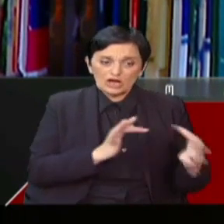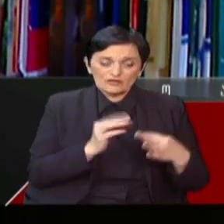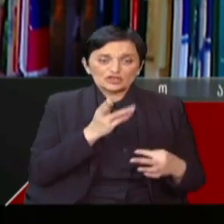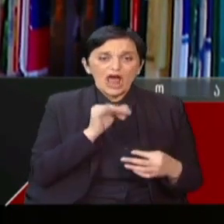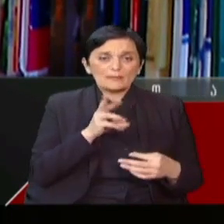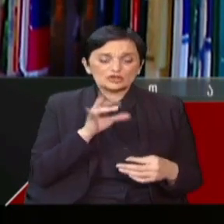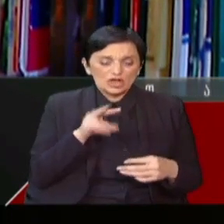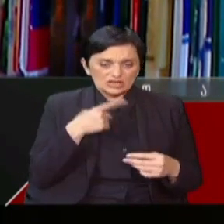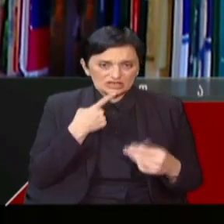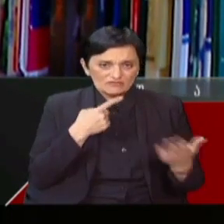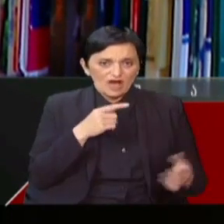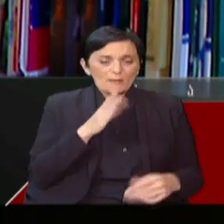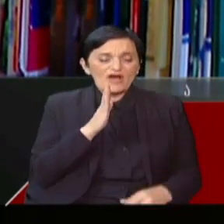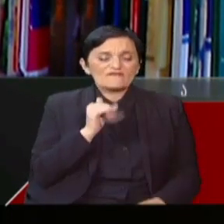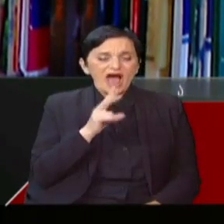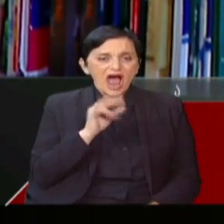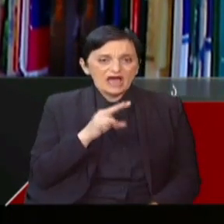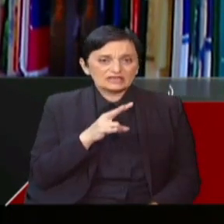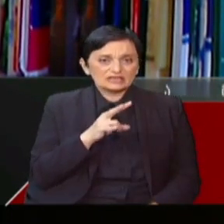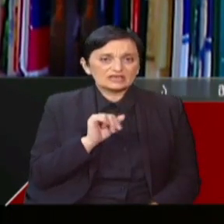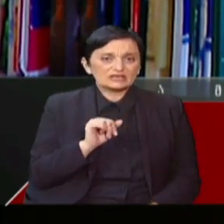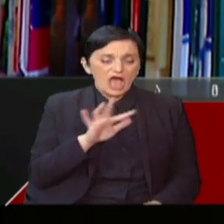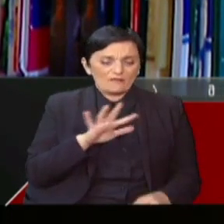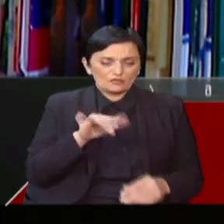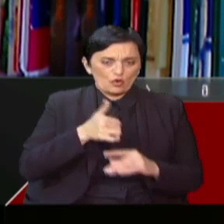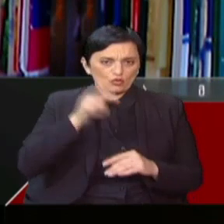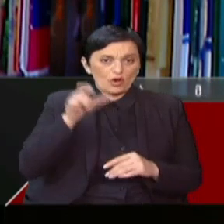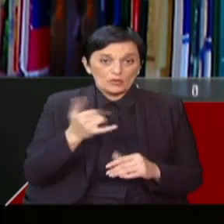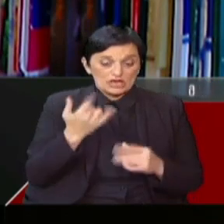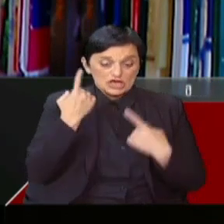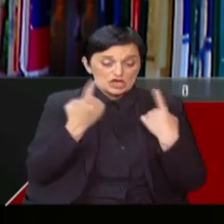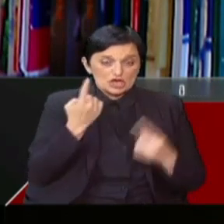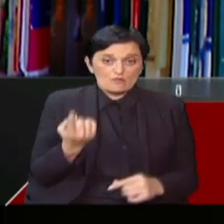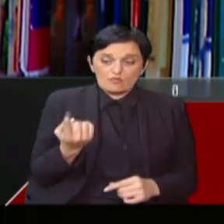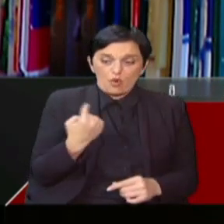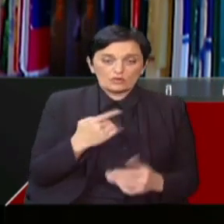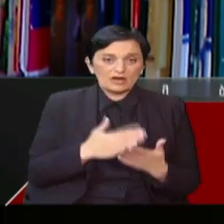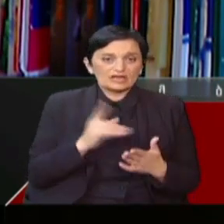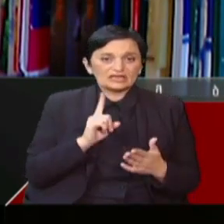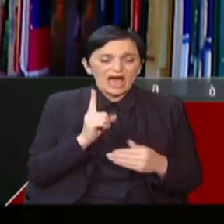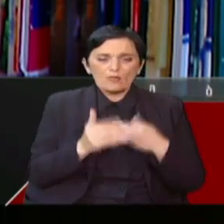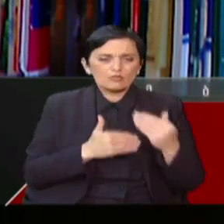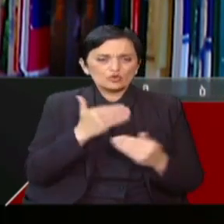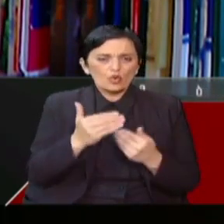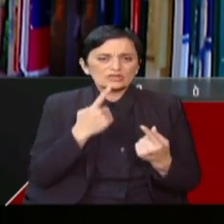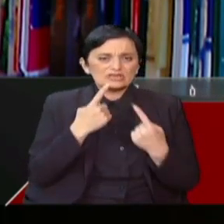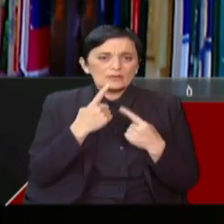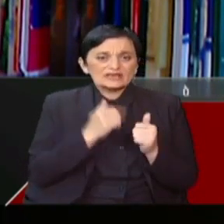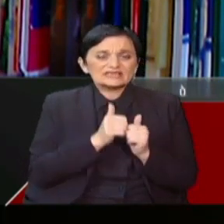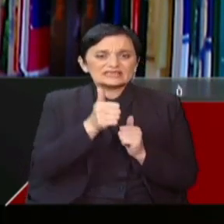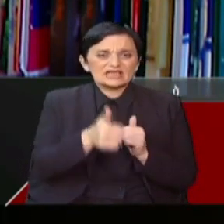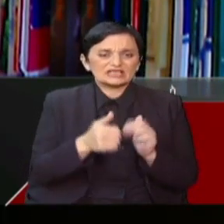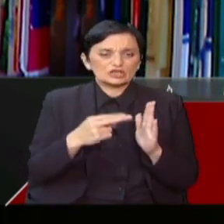შელმას თქვა ოლივერ ბარჰეიმას ევროკომისარმა და აგერ უკვე გამოსულია ინფორმაცია, რა პროგრესია საუბარი